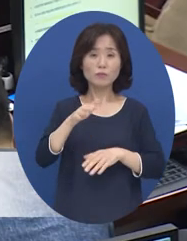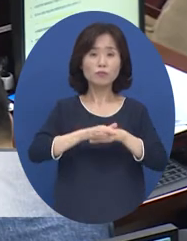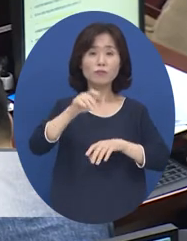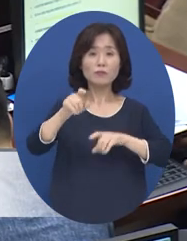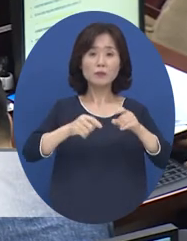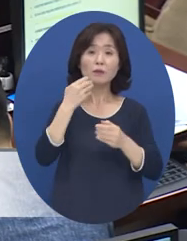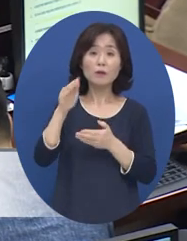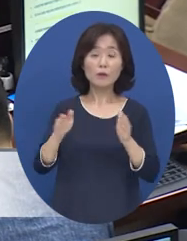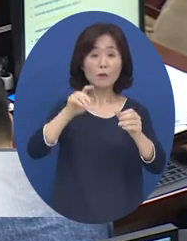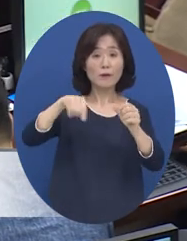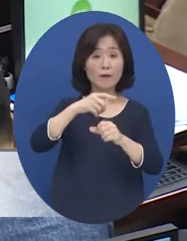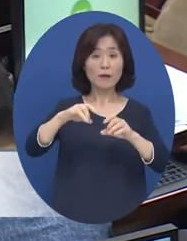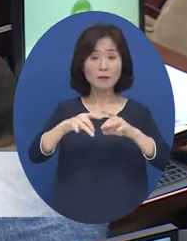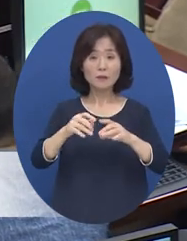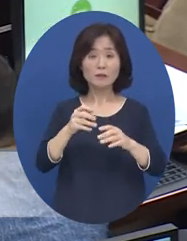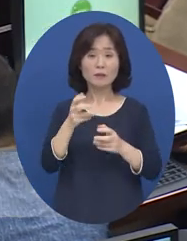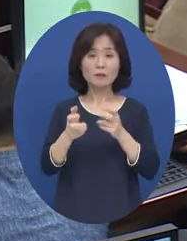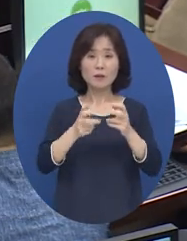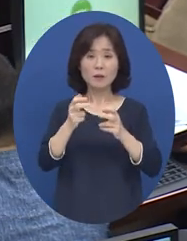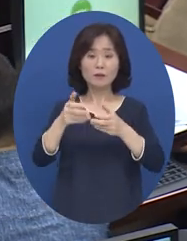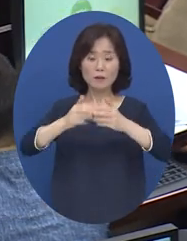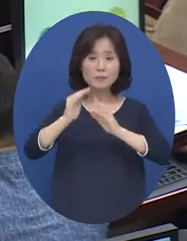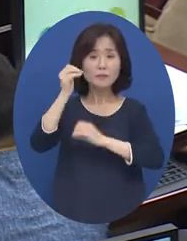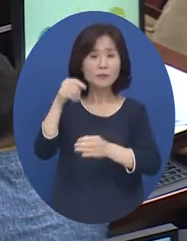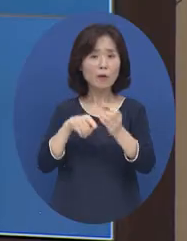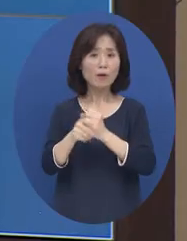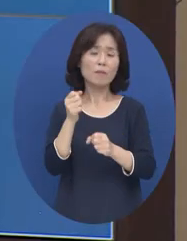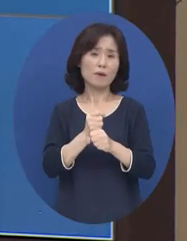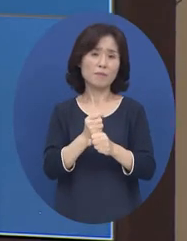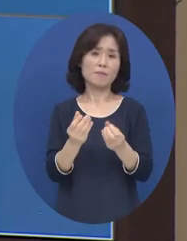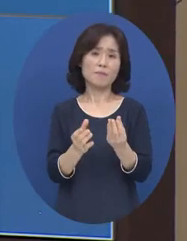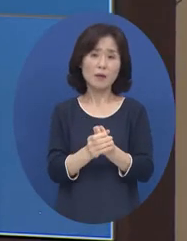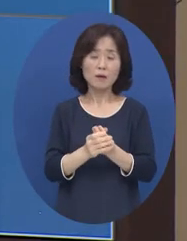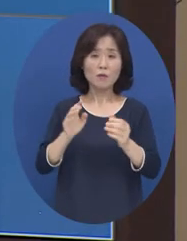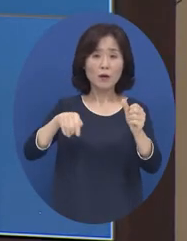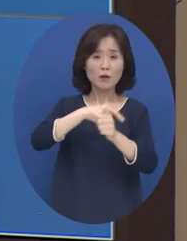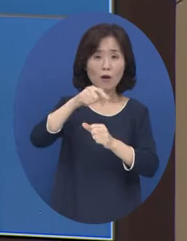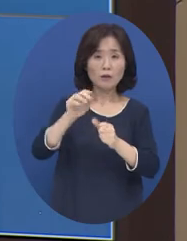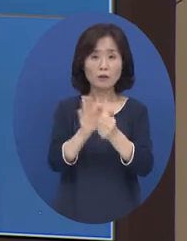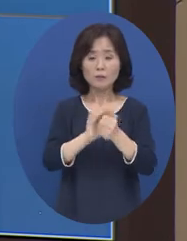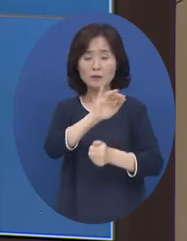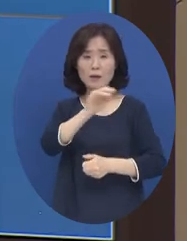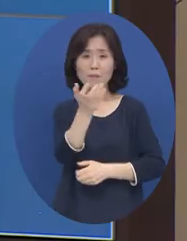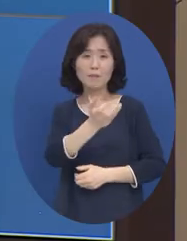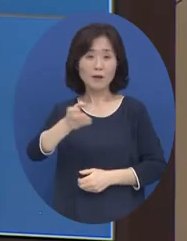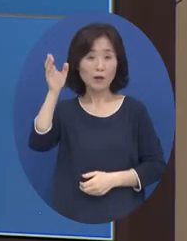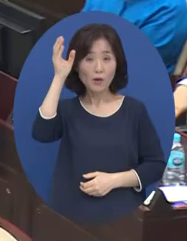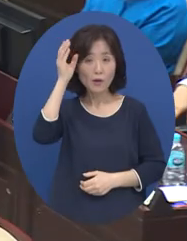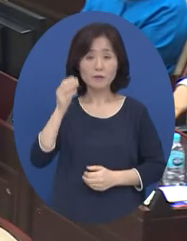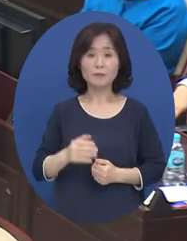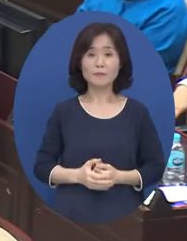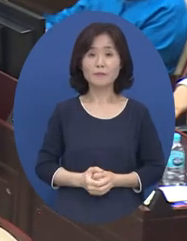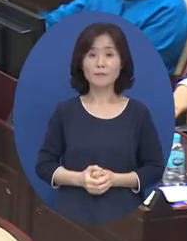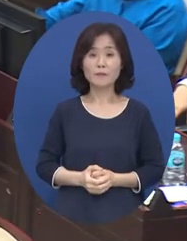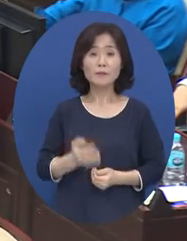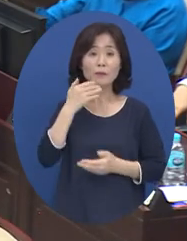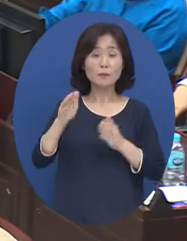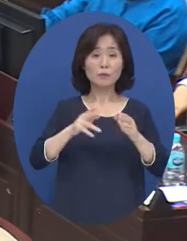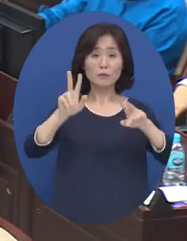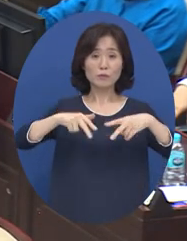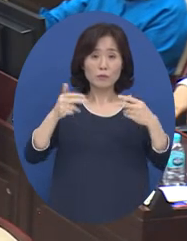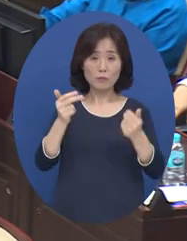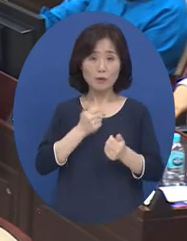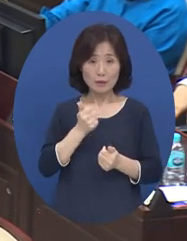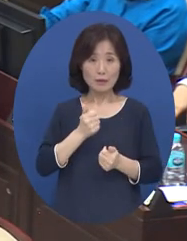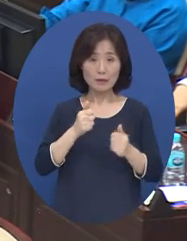경기 환경에너지 신 의원의 설리 큰거 가 마련된 것으로 환경 서비스 향상 될 것으로 기대를 모읍니다 경우를 헤는 제